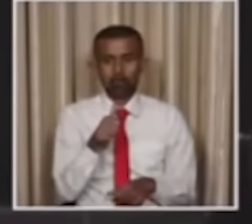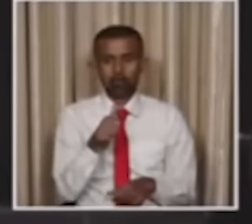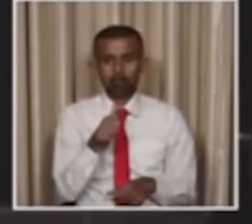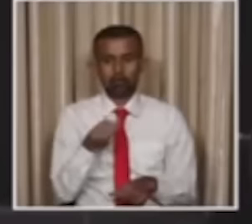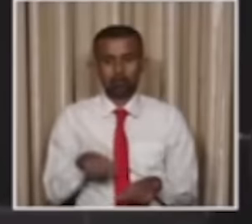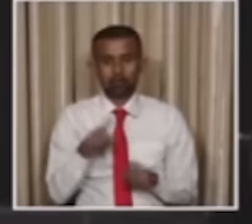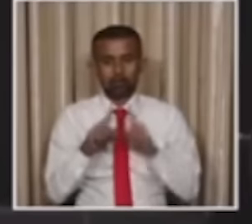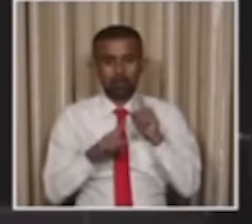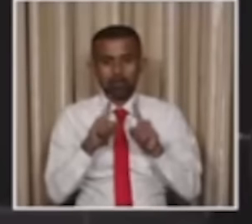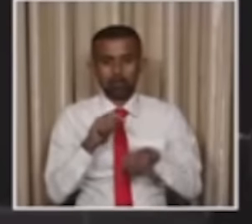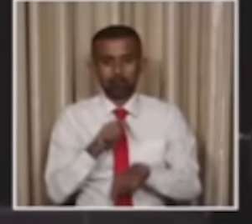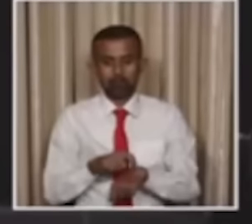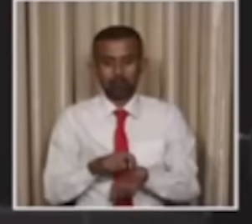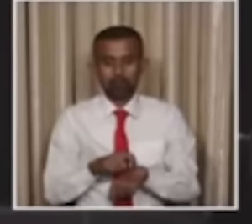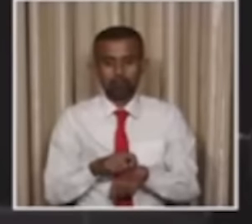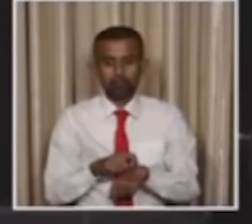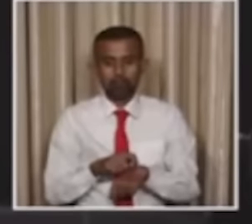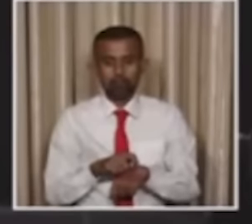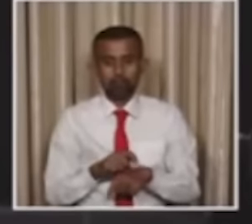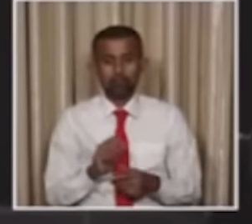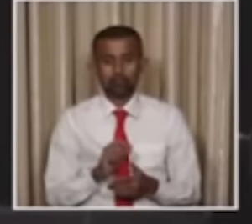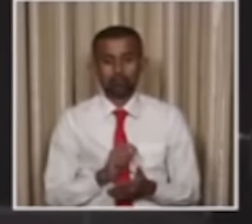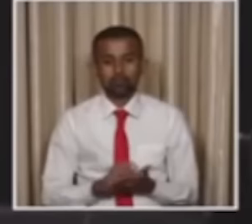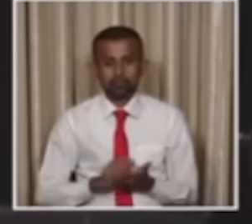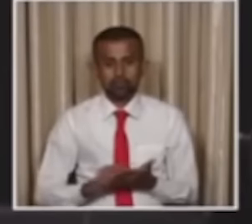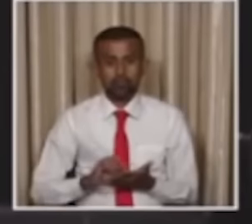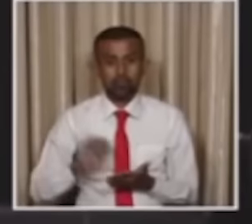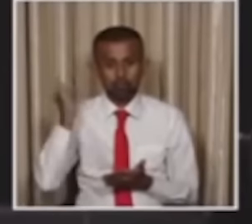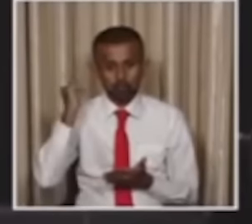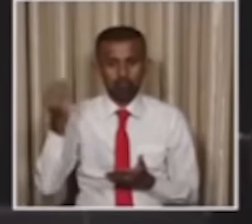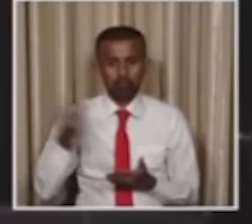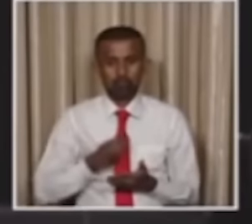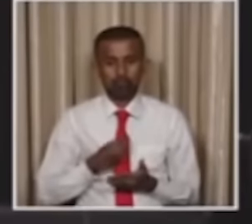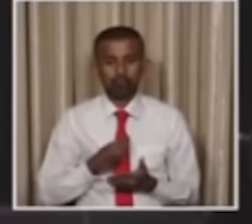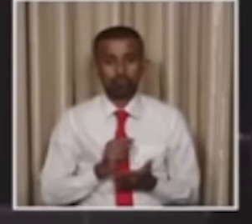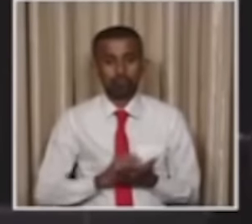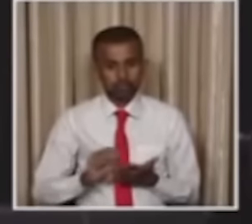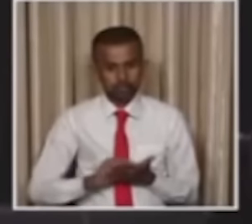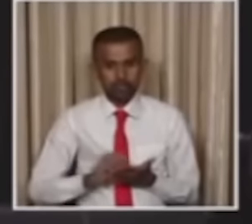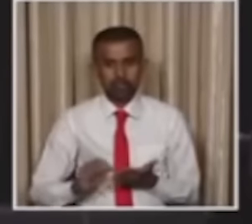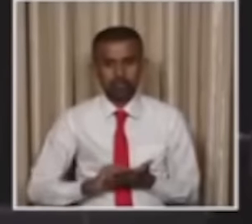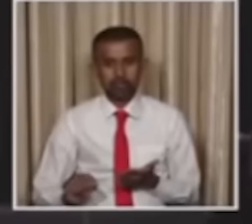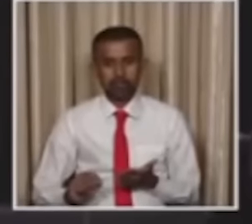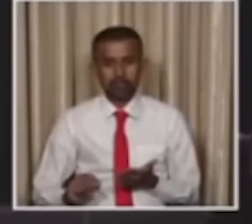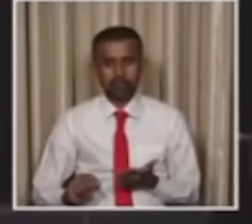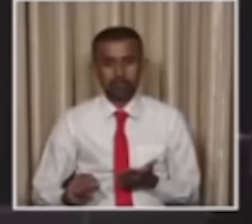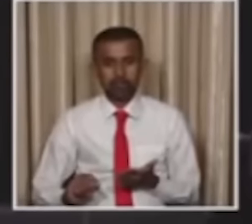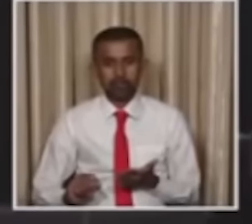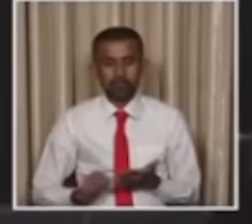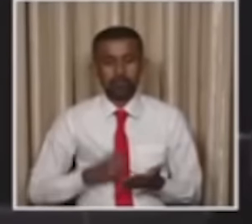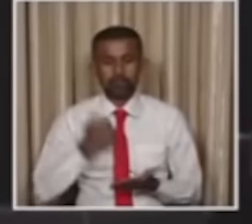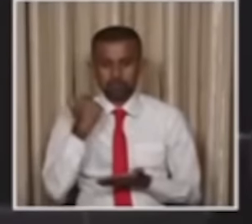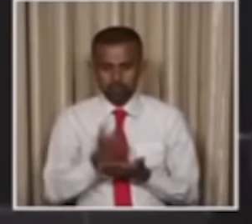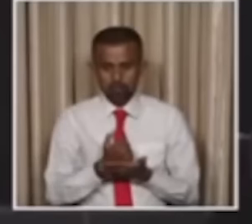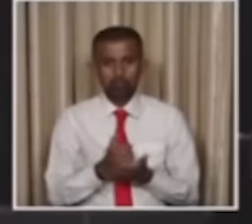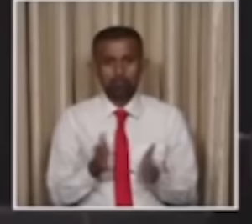කතා කරන්නේ with the written document given by the immigration control. සැපරම ඉවර කරනවා. ඉතින් ඒ නිසා අපේ හකීම් මැමතුමා